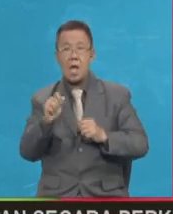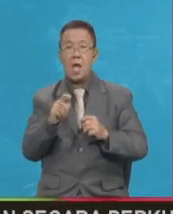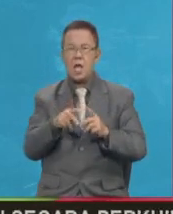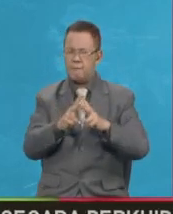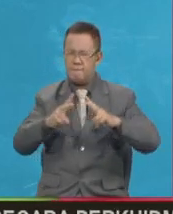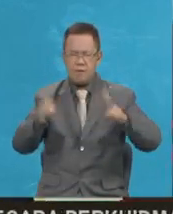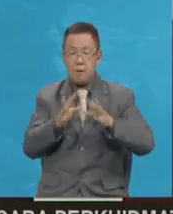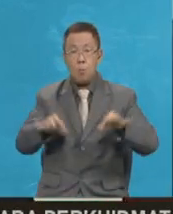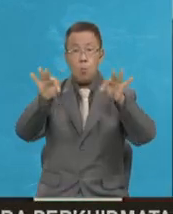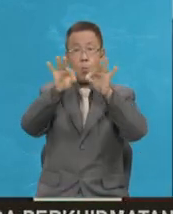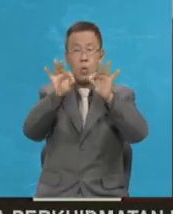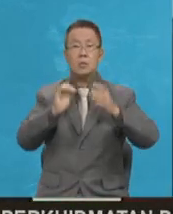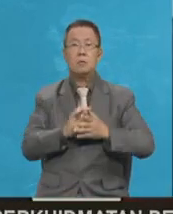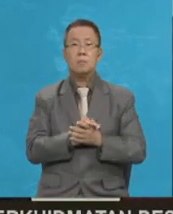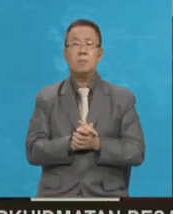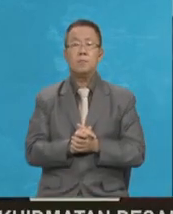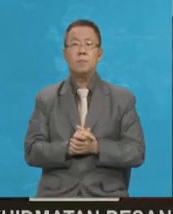komponen penting